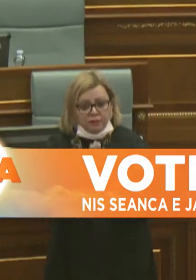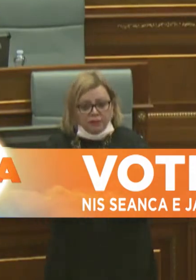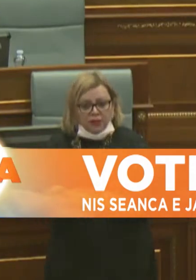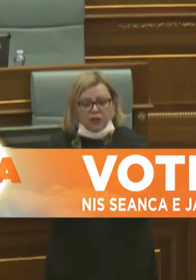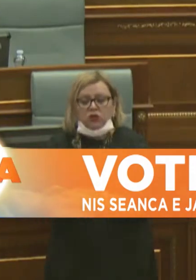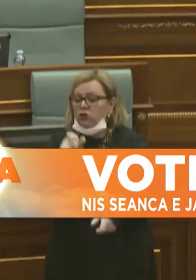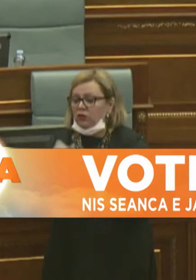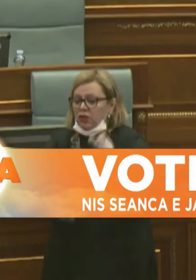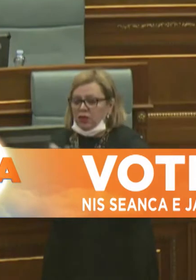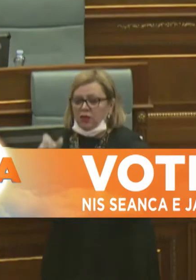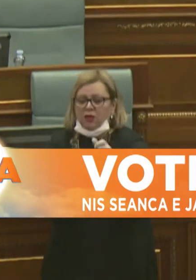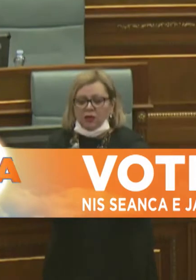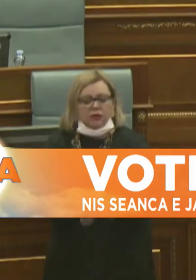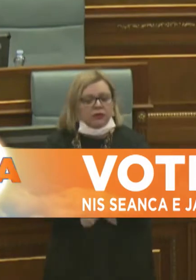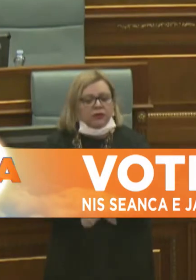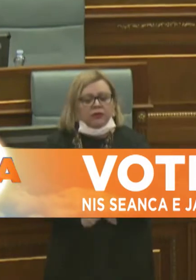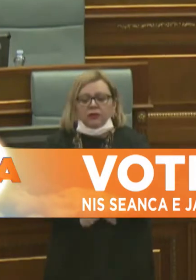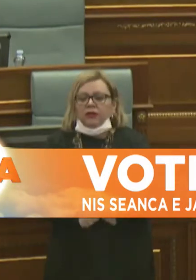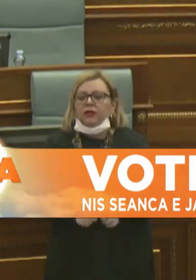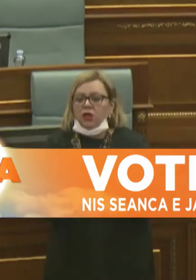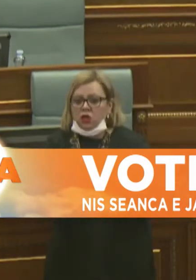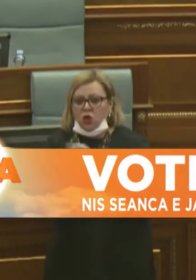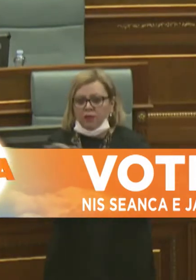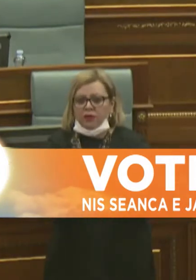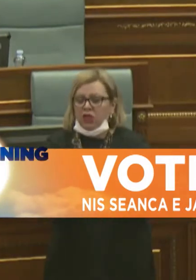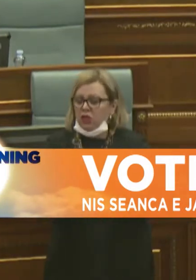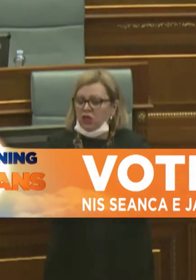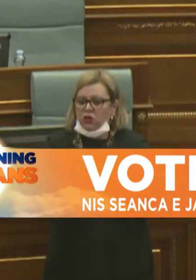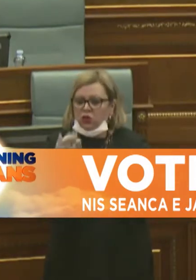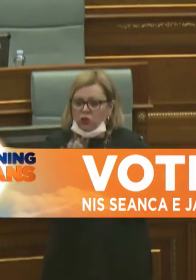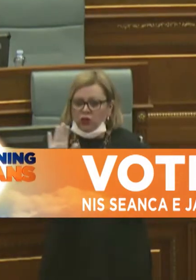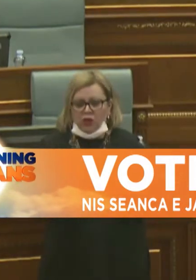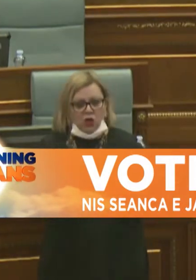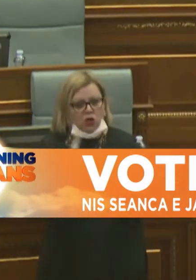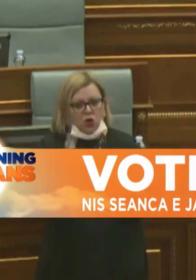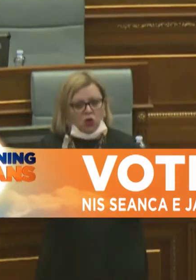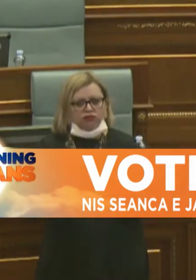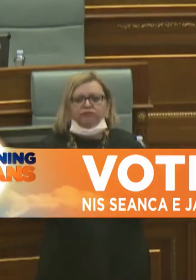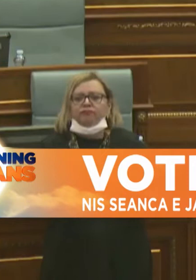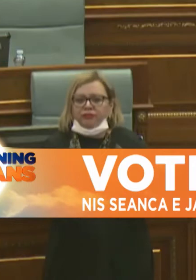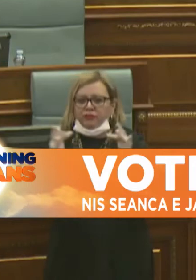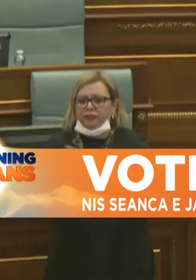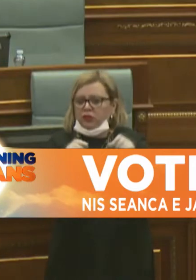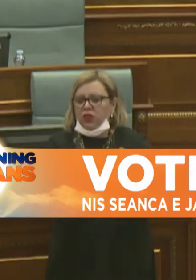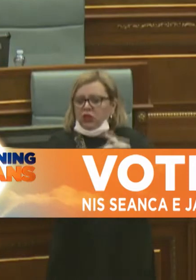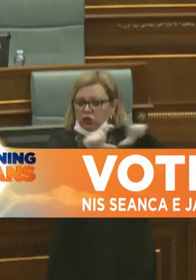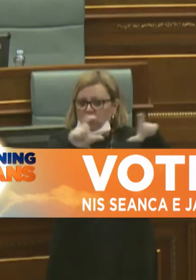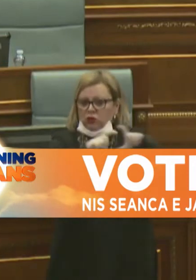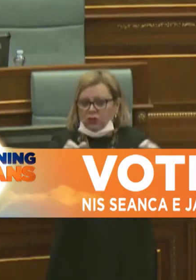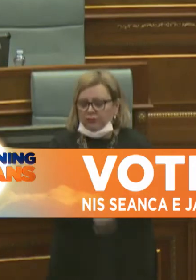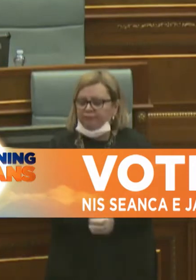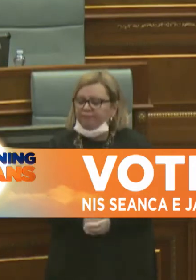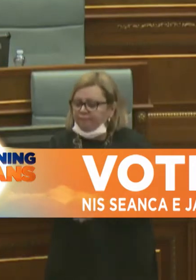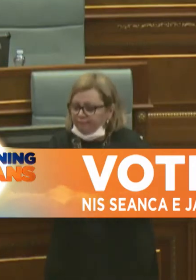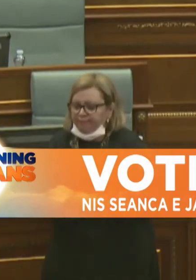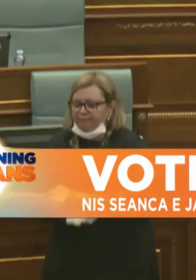kanë qytetarët e Kosovës për normalitet e siguri në jetën e tyre e jo për konfrontime ndër institucionale. Jemi